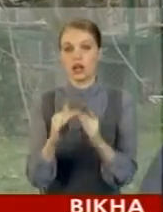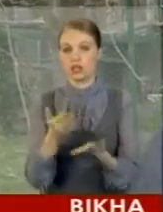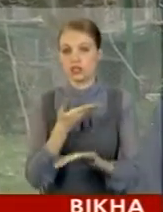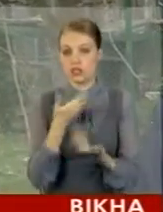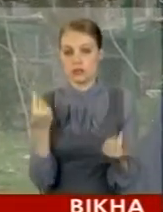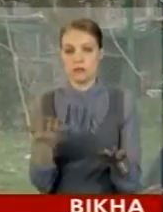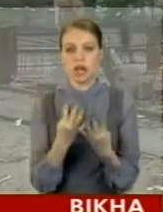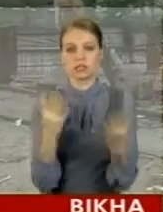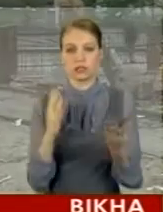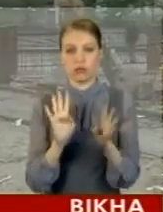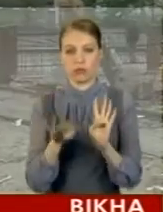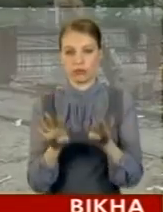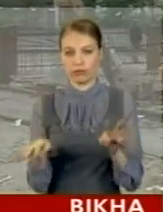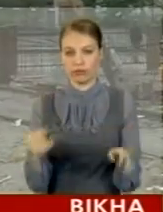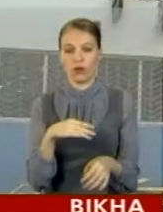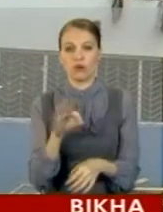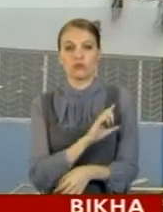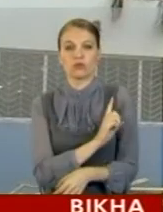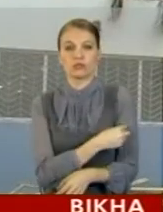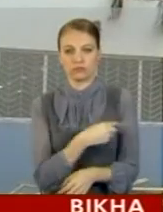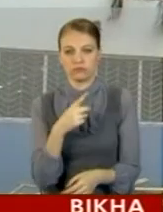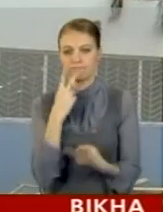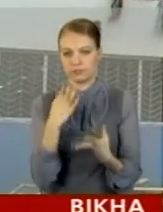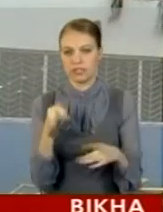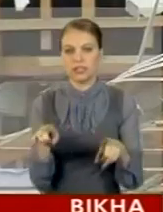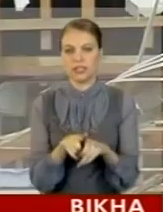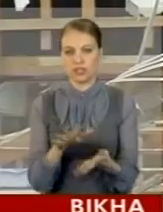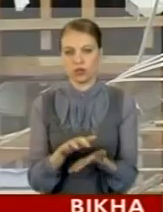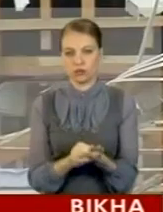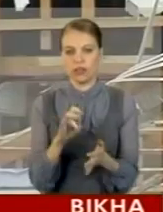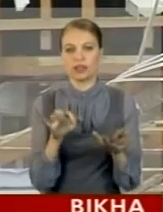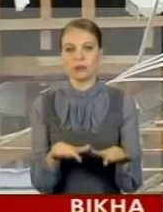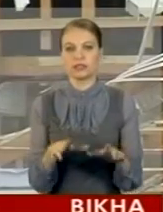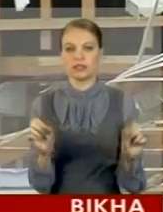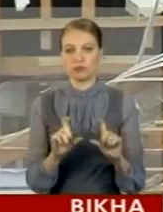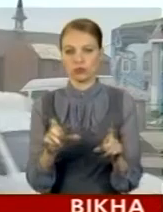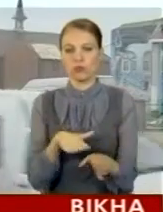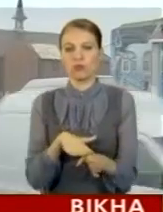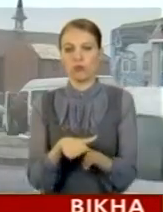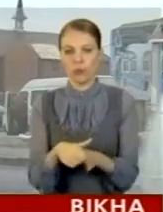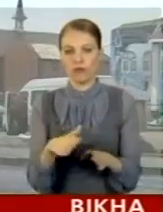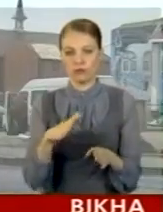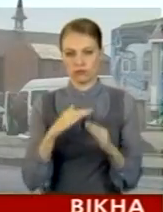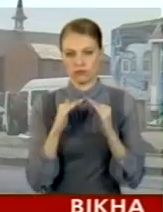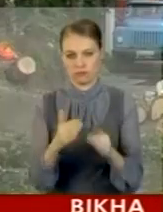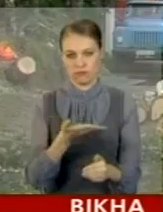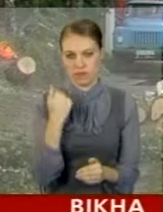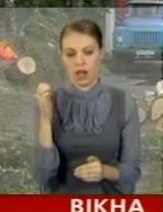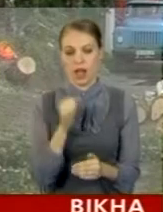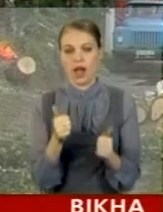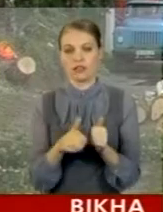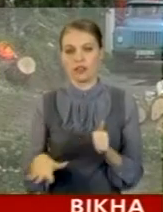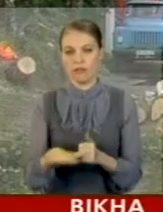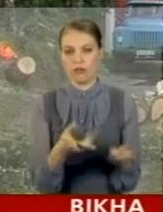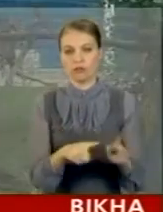нема, забори повалені. Про шалену силу смерчу свідчать і ось ці руйнування. На місцевому супермаркеті повністю зірвало дах, а навколо